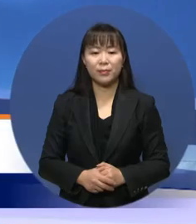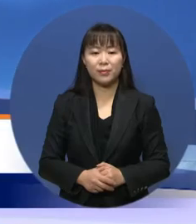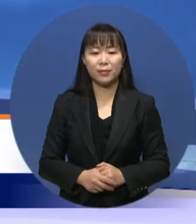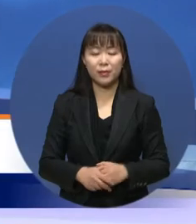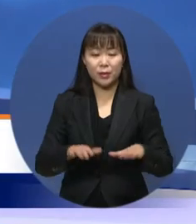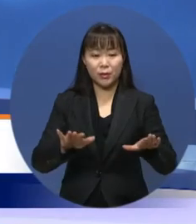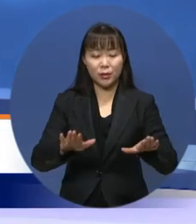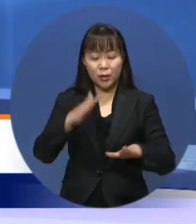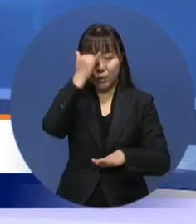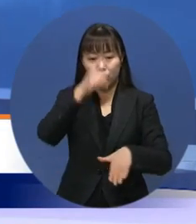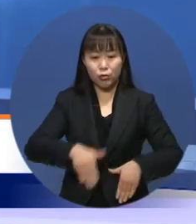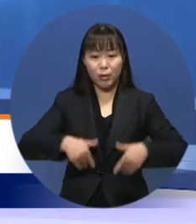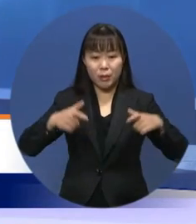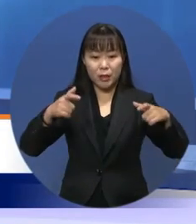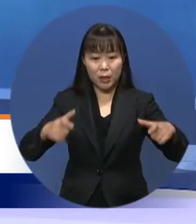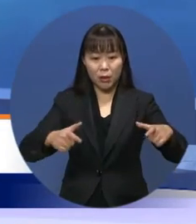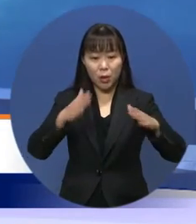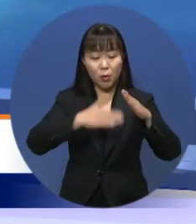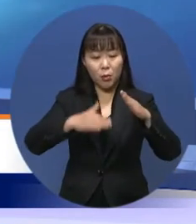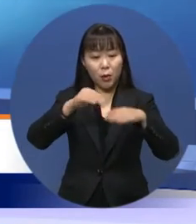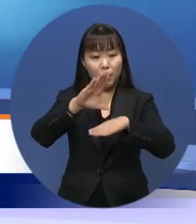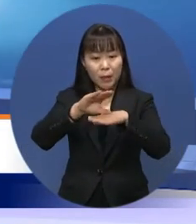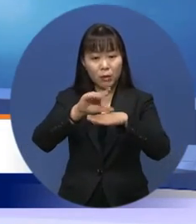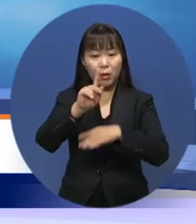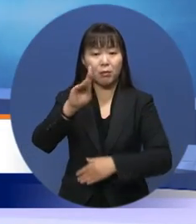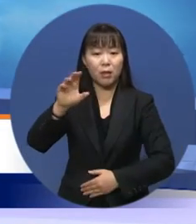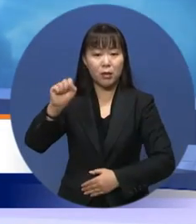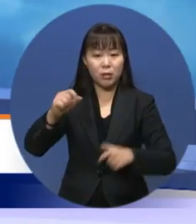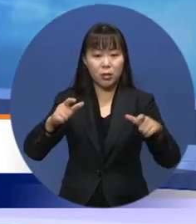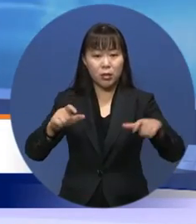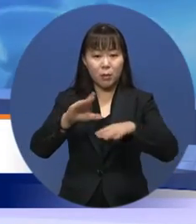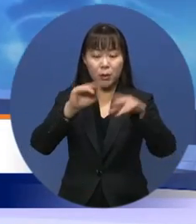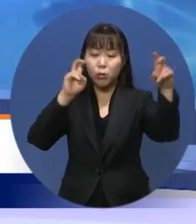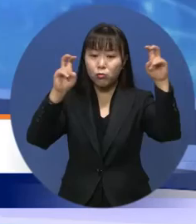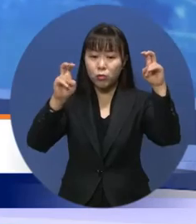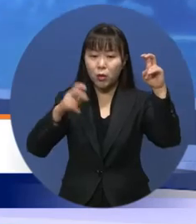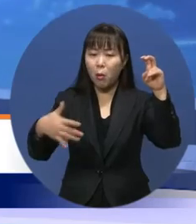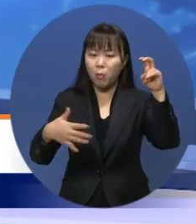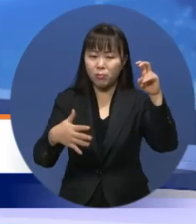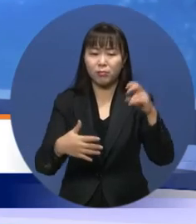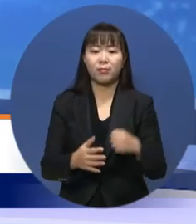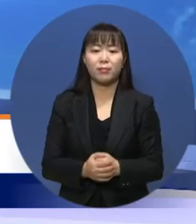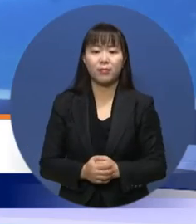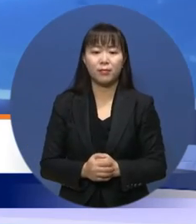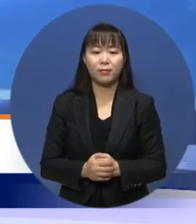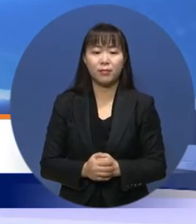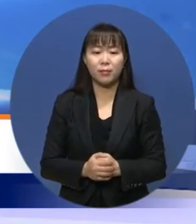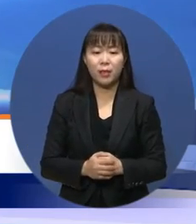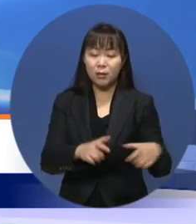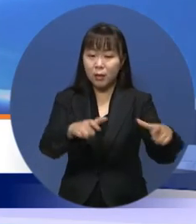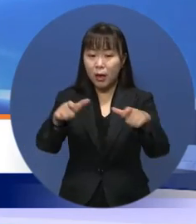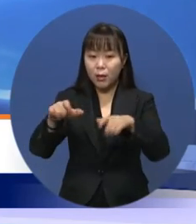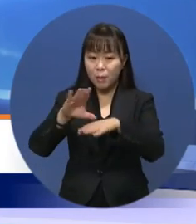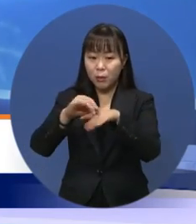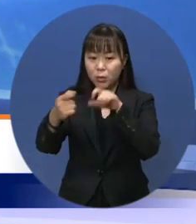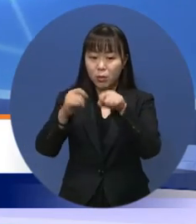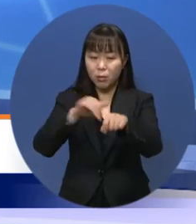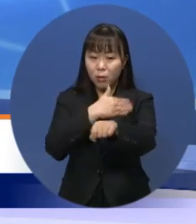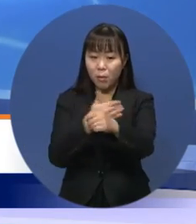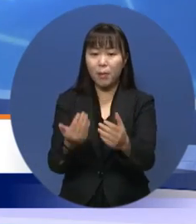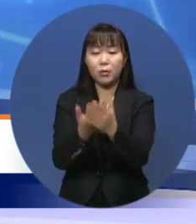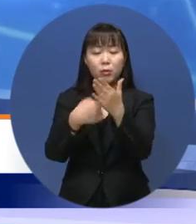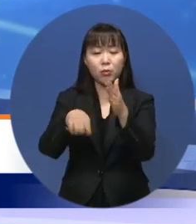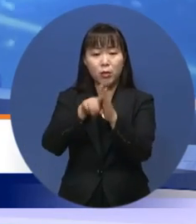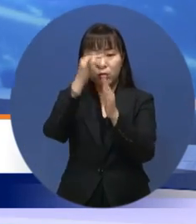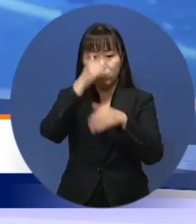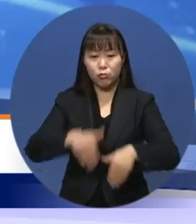현재 충남 지역에는 공영방송인 KBS의 지역방송국이 없는 상황입니다. 지역 내 방송 접근권 향상을